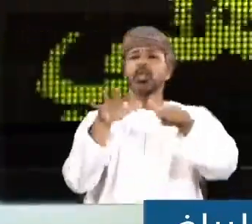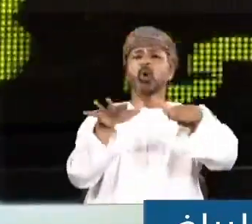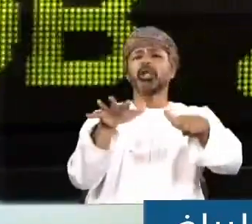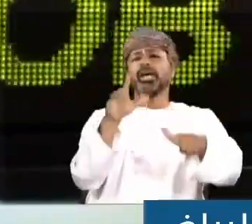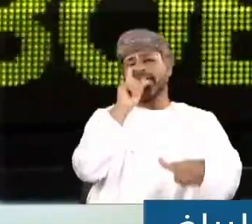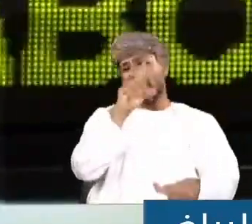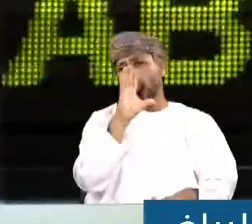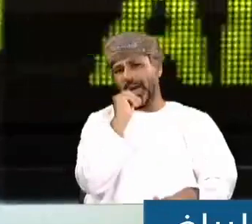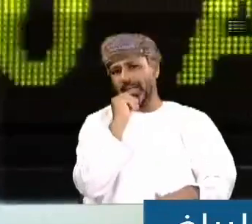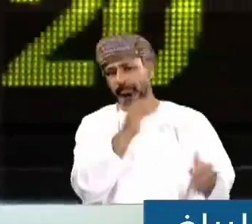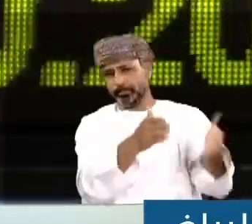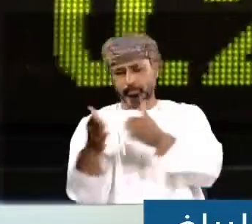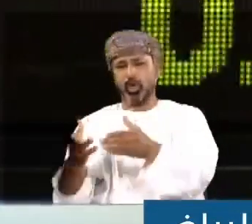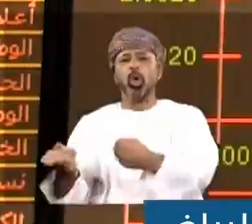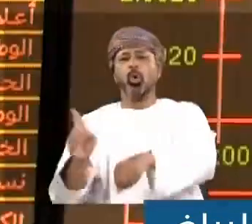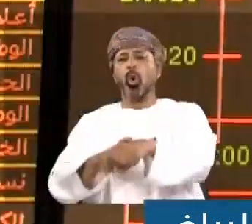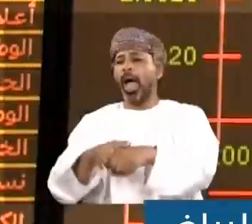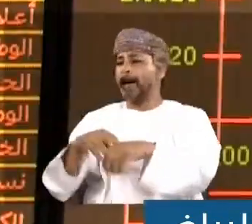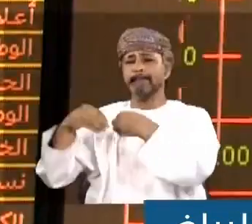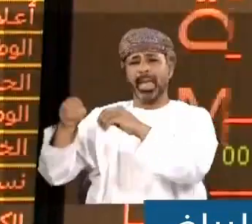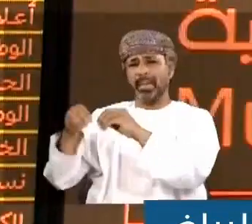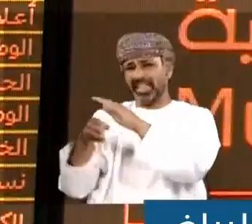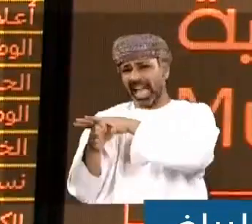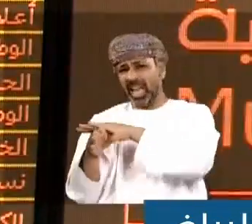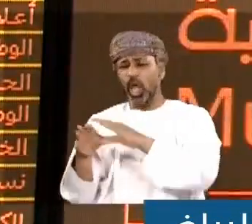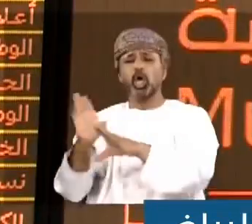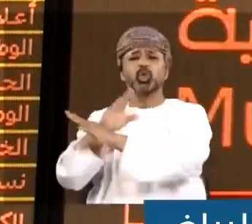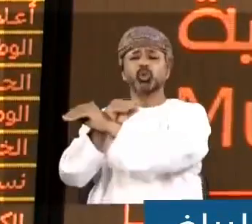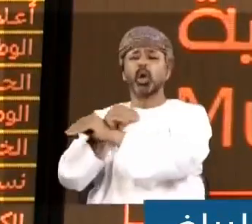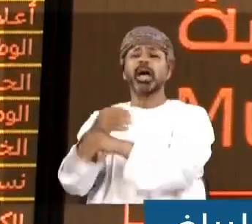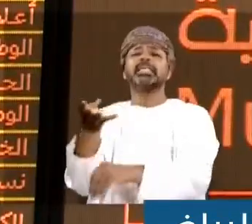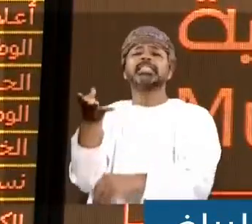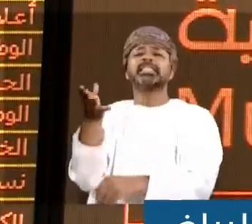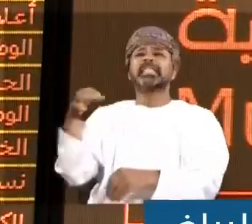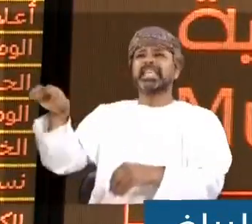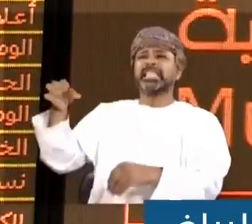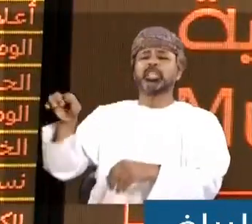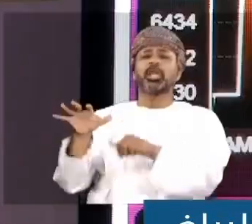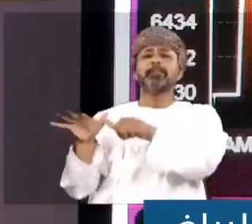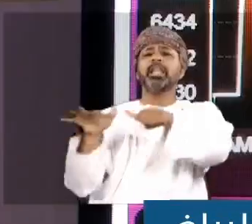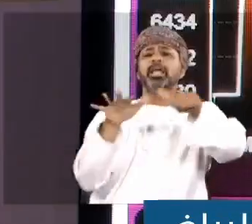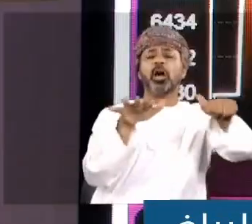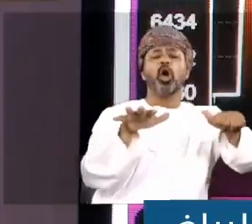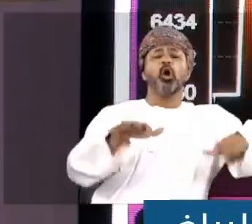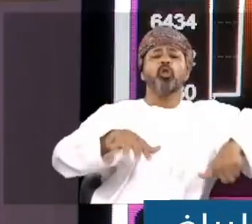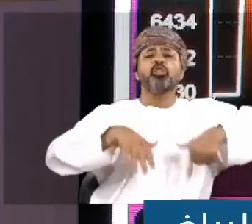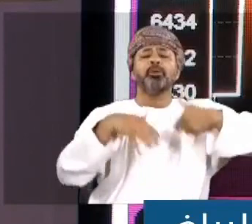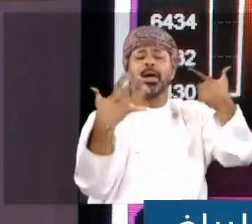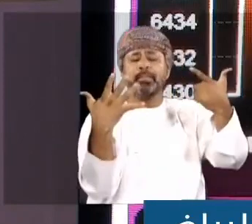عماني، كما بلغت القيمة السوقية ما يقارب 19 مليار و820 مليون ريال عماني.